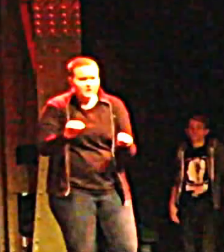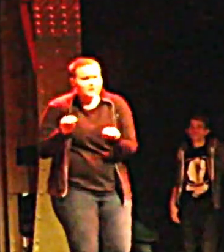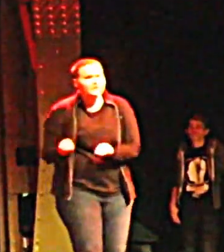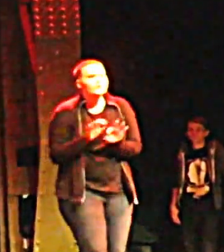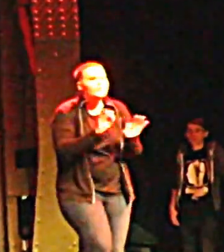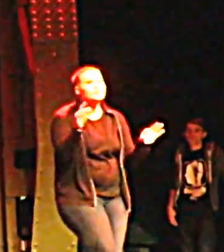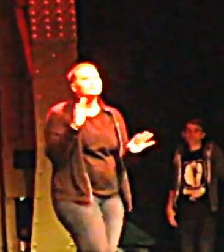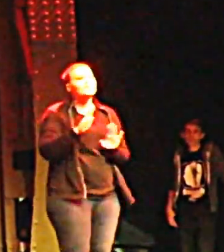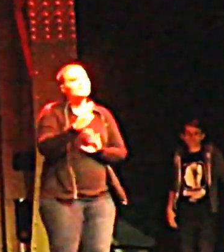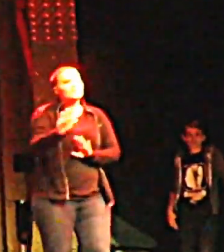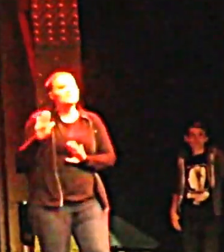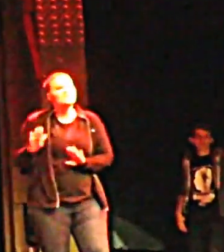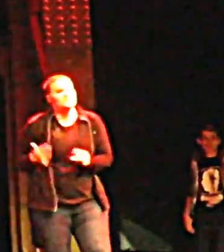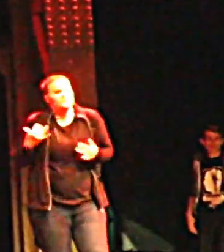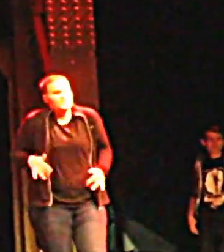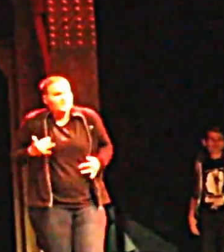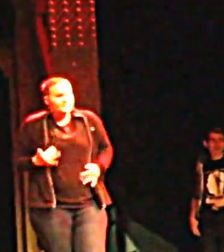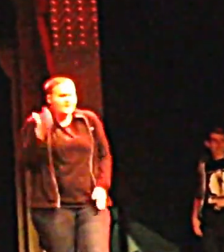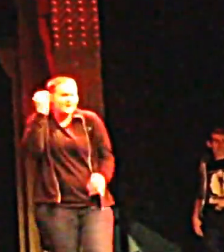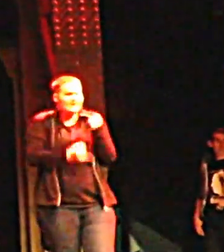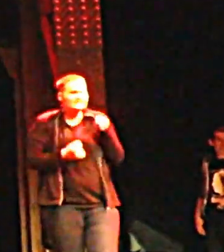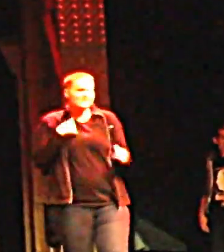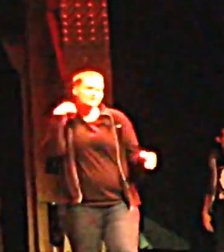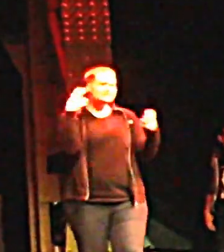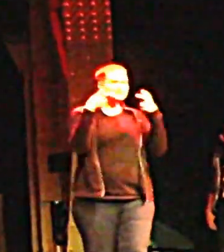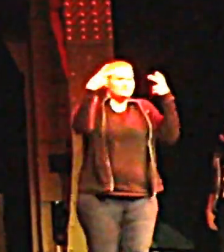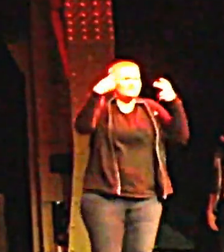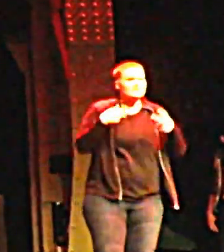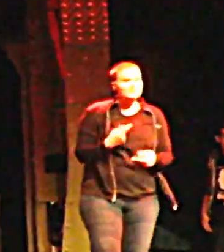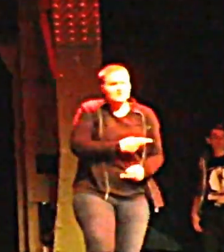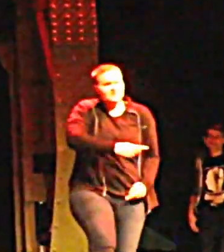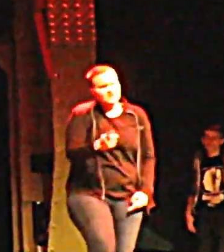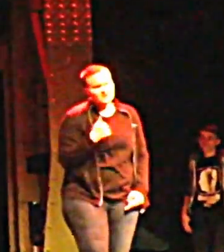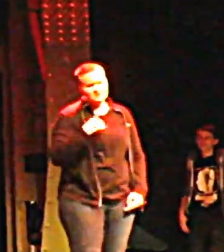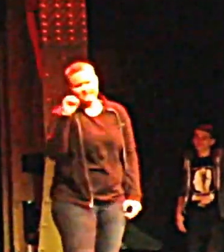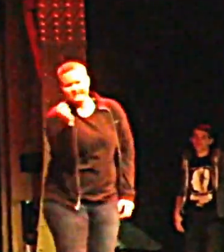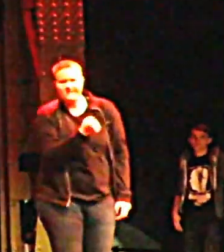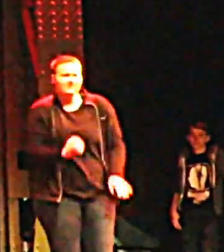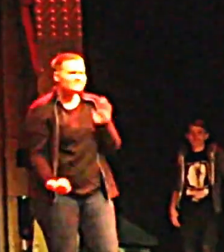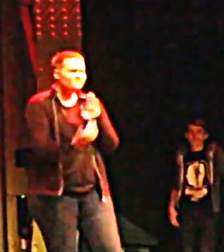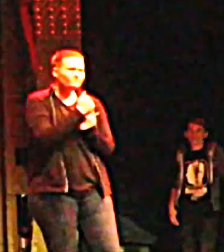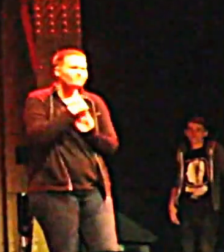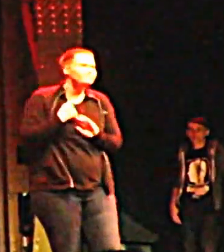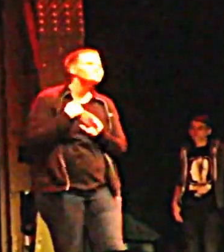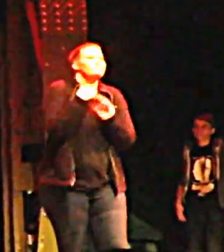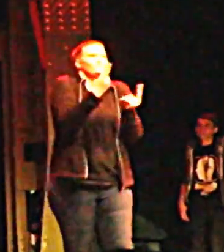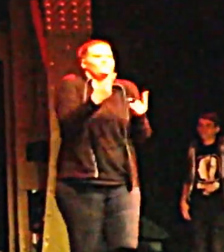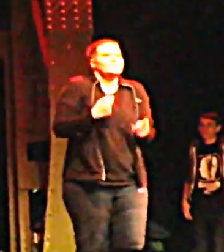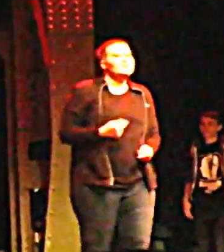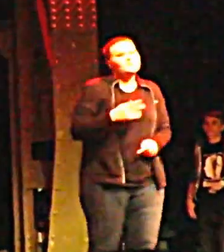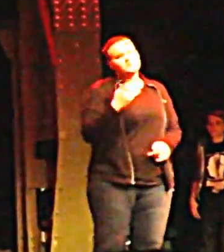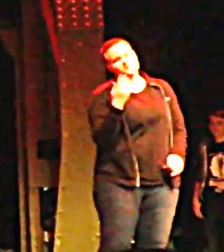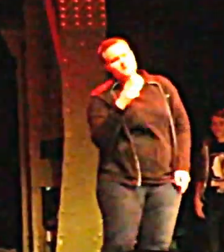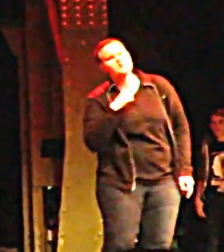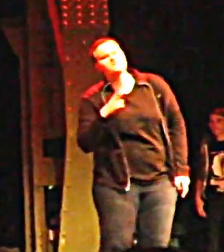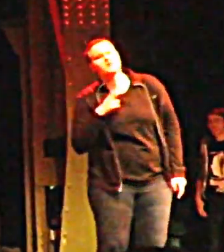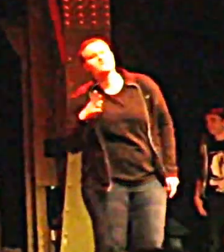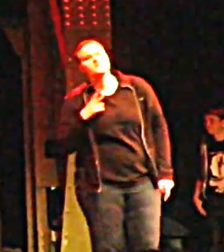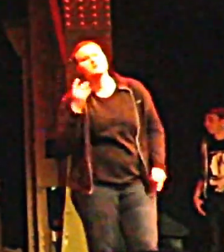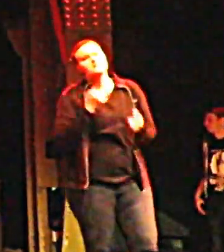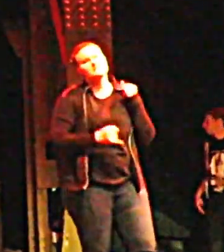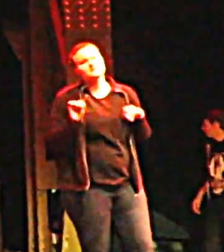Endgegner, nur Hater und Verreter. Es ist kein Battle Rapper, sondern selbst ein Antiteter. Und warten wir mal bis zum letzten Battle und Make-Off.